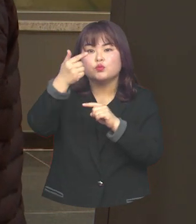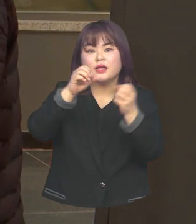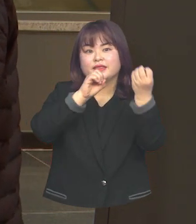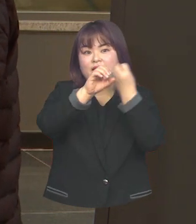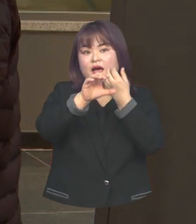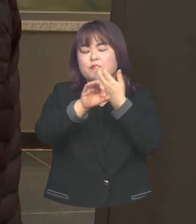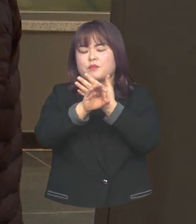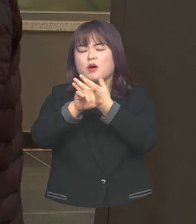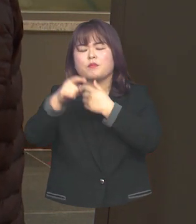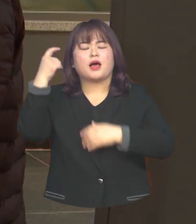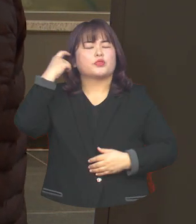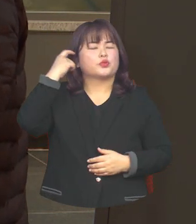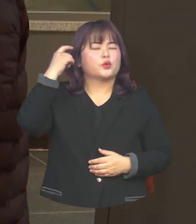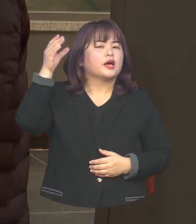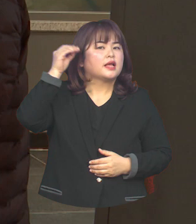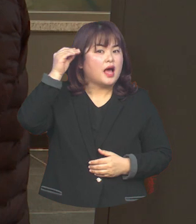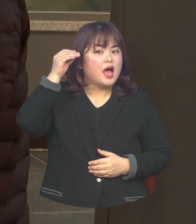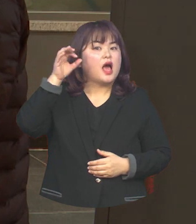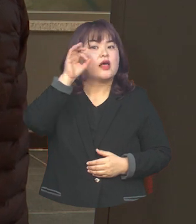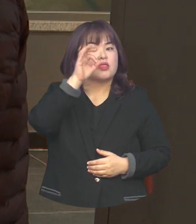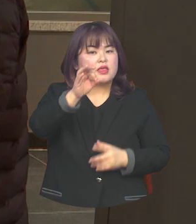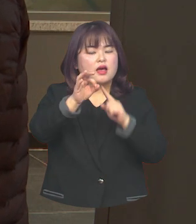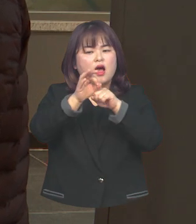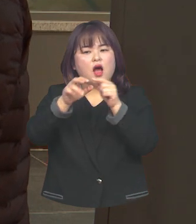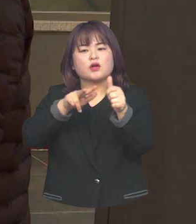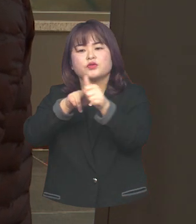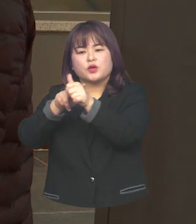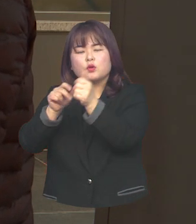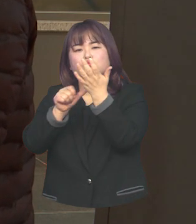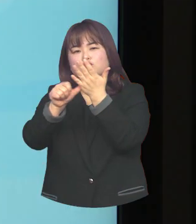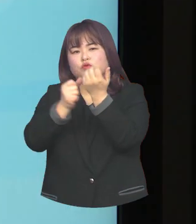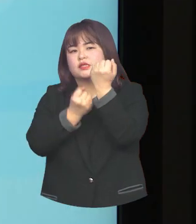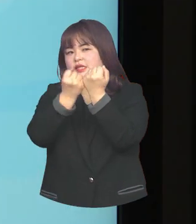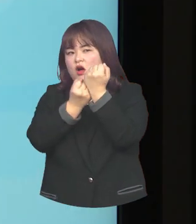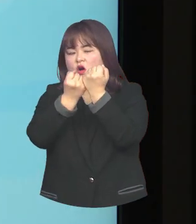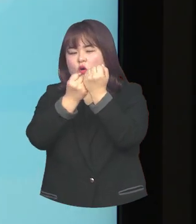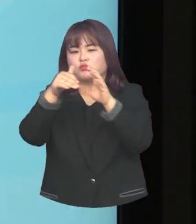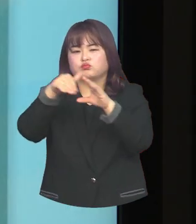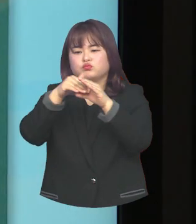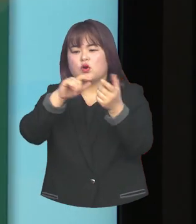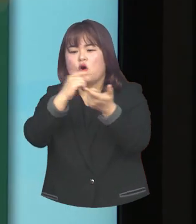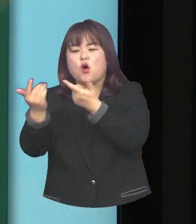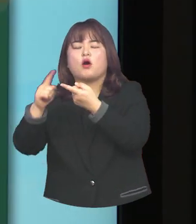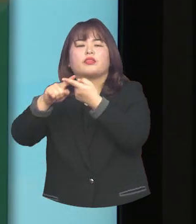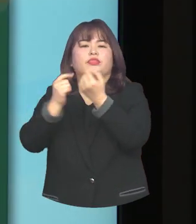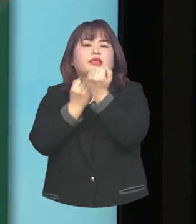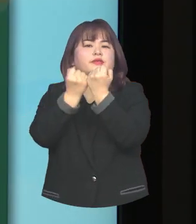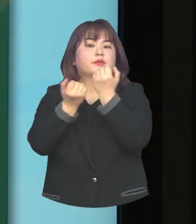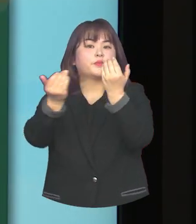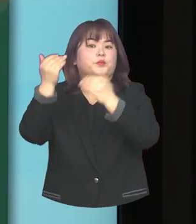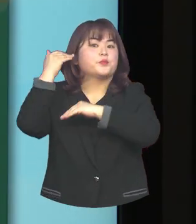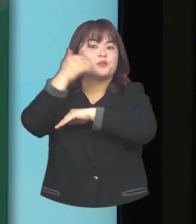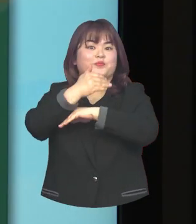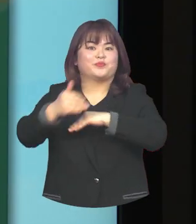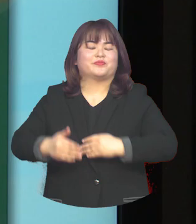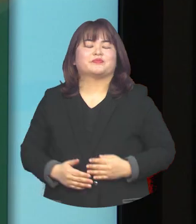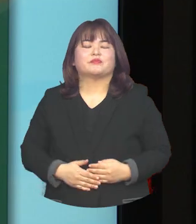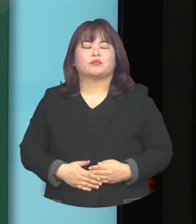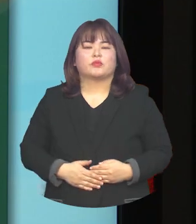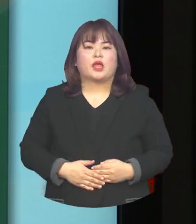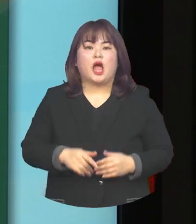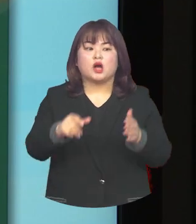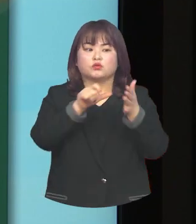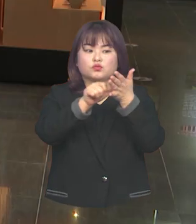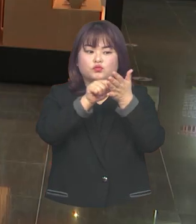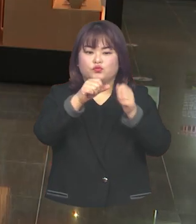하면 조아용이 관람객의 음성을 인식해 전시품 설명부터 문화재까지 다양한 내용을 설명합니다.